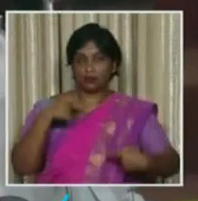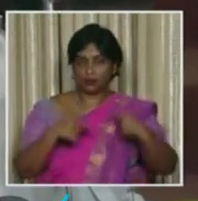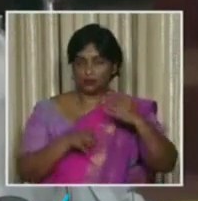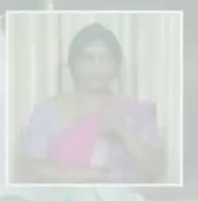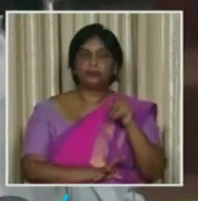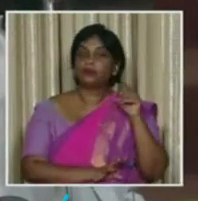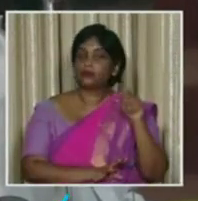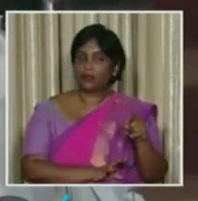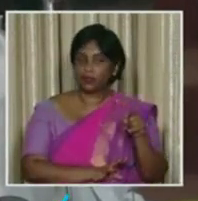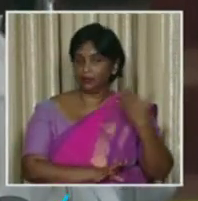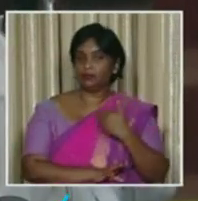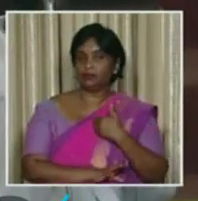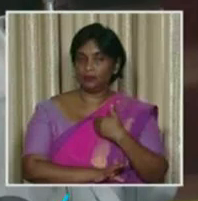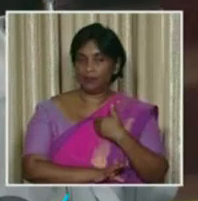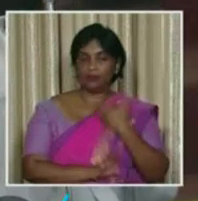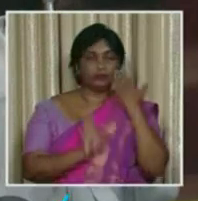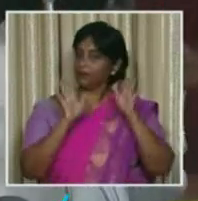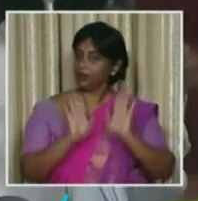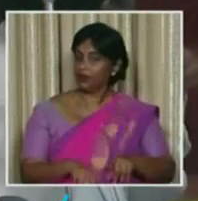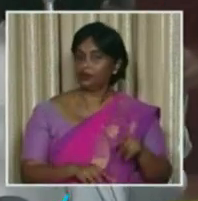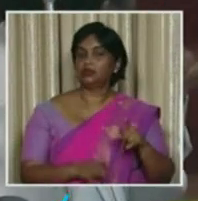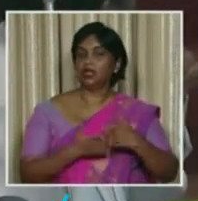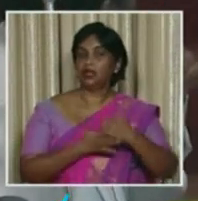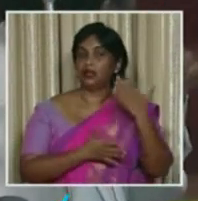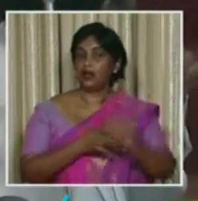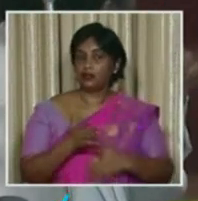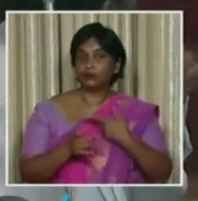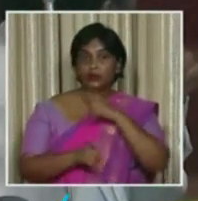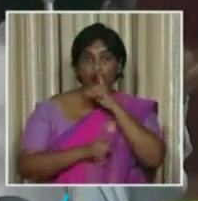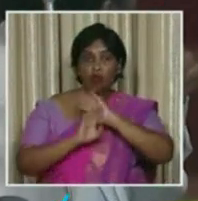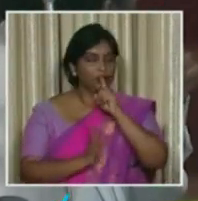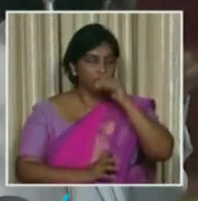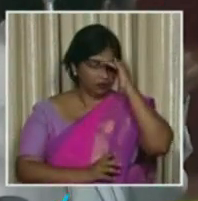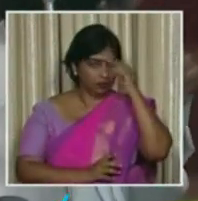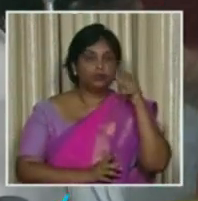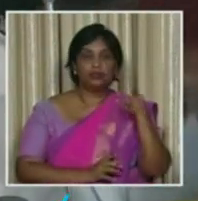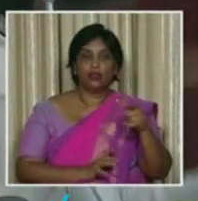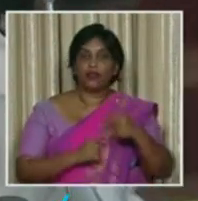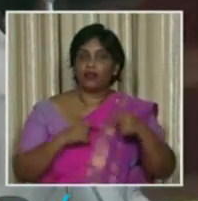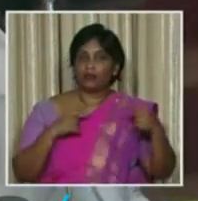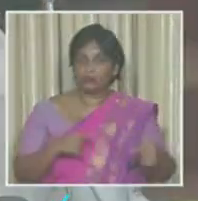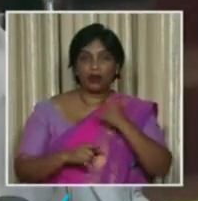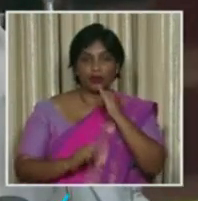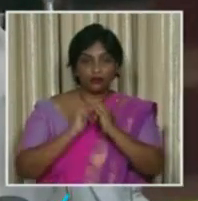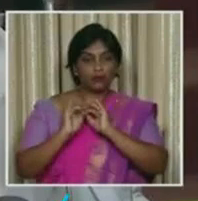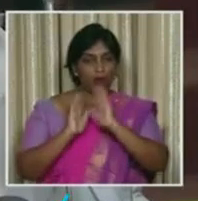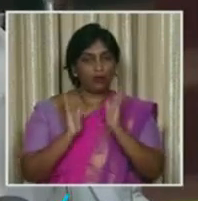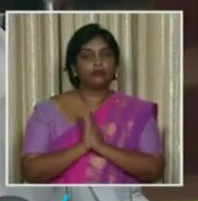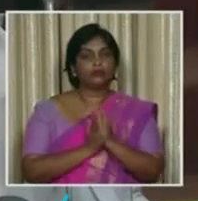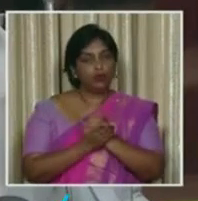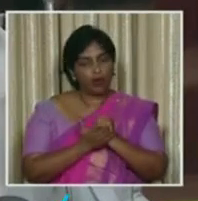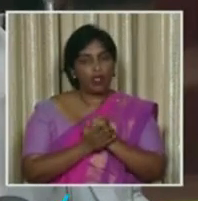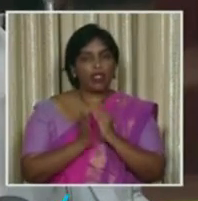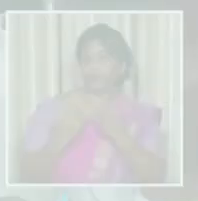පසුගිය සතියේ. එදා අපි ඉදිරිපත් කරපු චෝදනා වාර්තාවෙන් අපි කතා කරපුවා අනුමත කරලා තියෙනවා. එදා විපක්ෂයේ ගෙනාපු චෝදනා සියල්ලම රොෂාන්